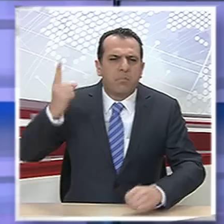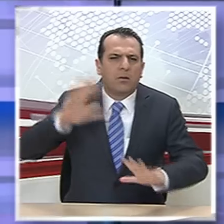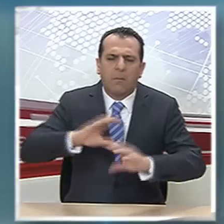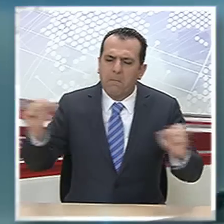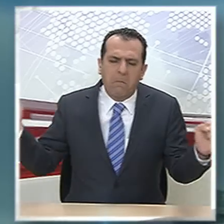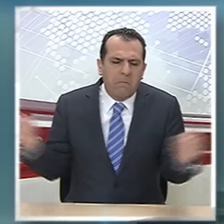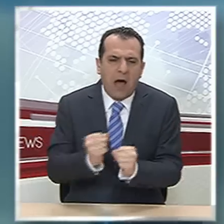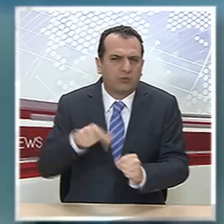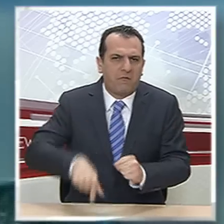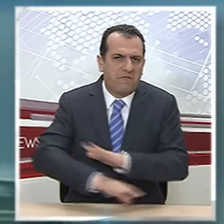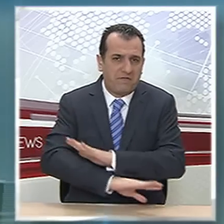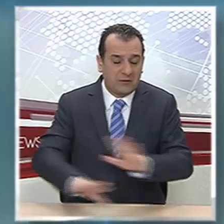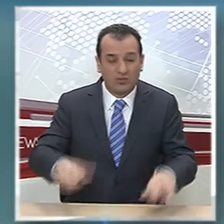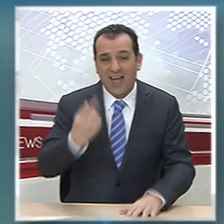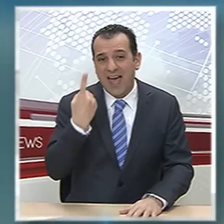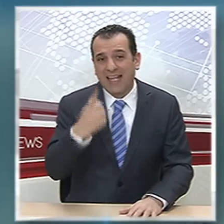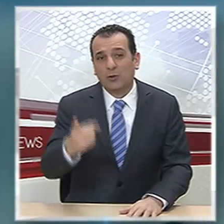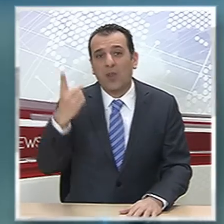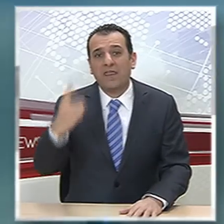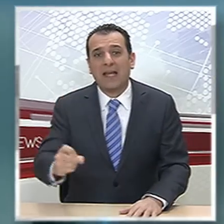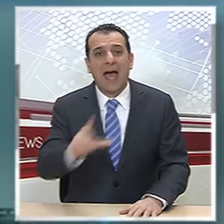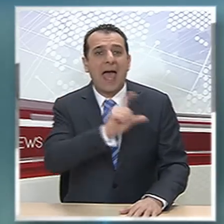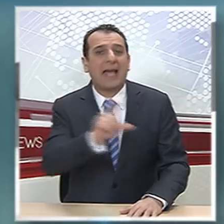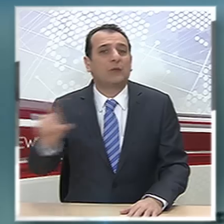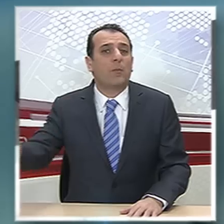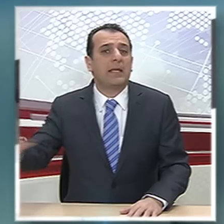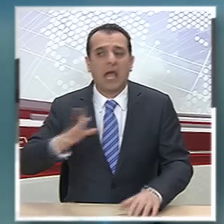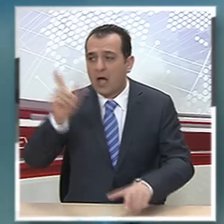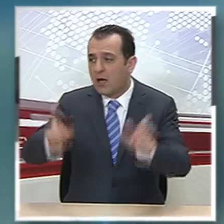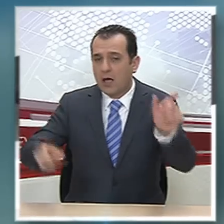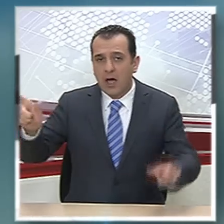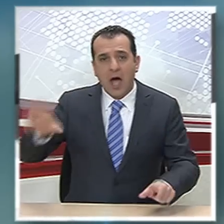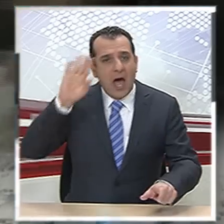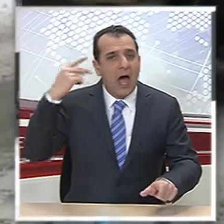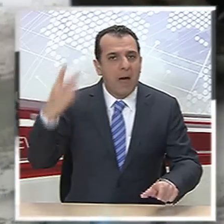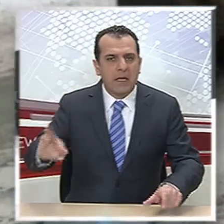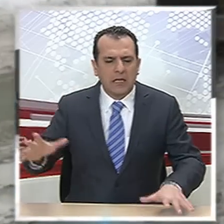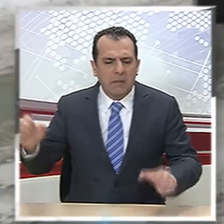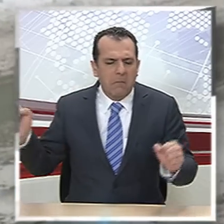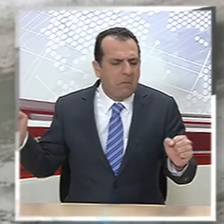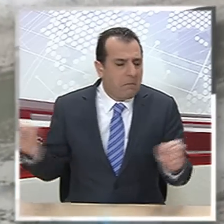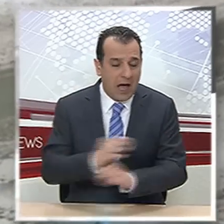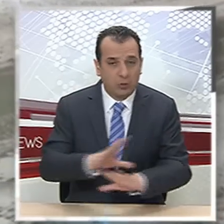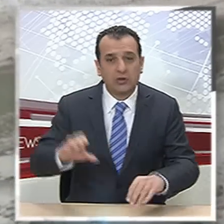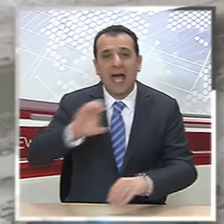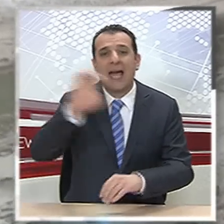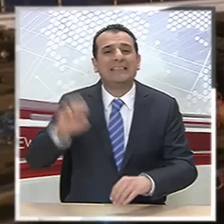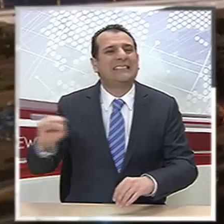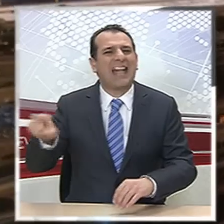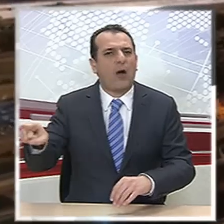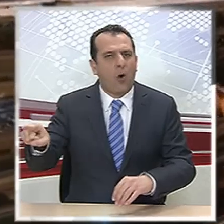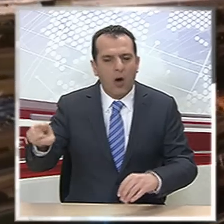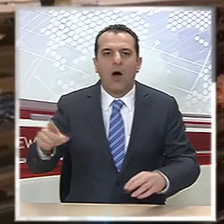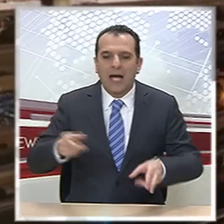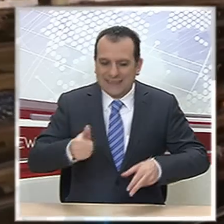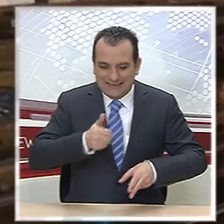Αμερικής. 110 εκατομμύρια Αμερικανοί βρίσκονται στο έλεος της χειρότερης κακοκαιρίας των τελευταίων δεκαετιών. Στο Σικάγο βάζουν φωτιά στις ράγες των